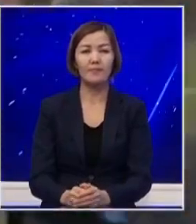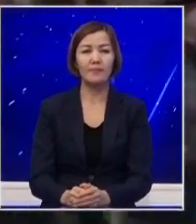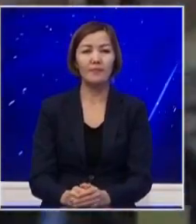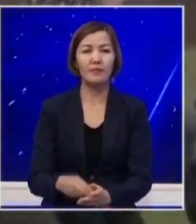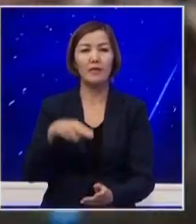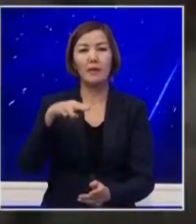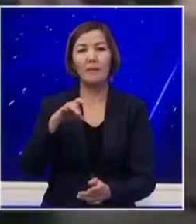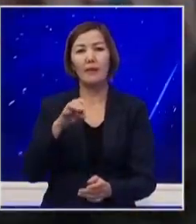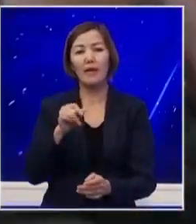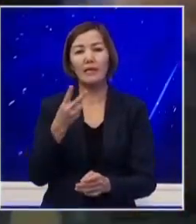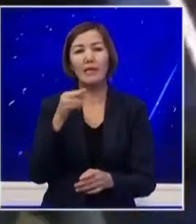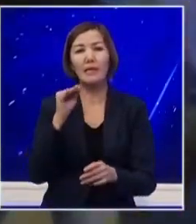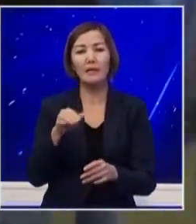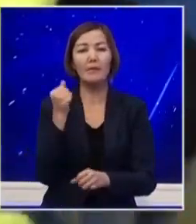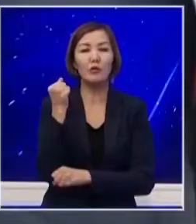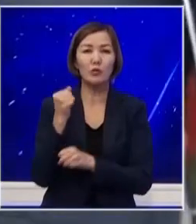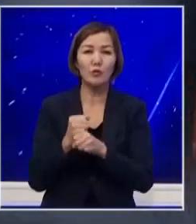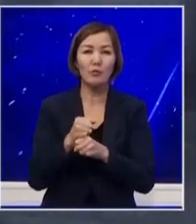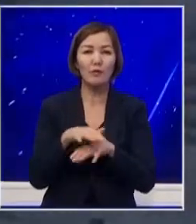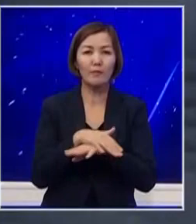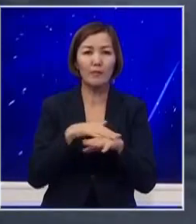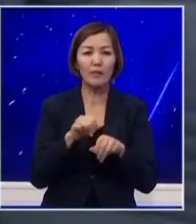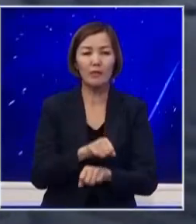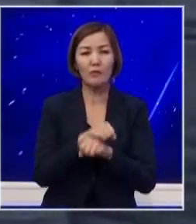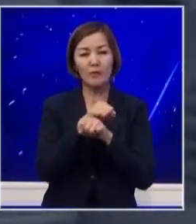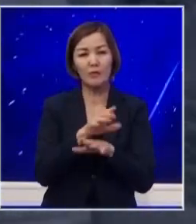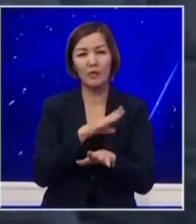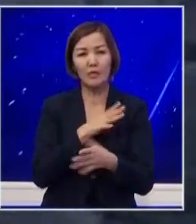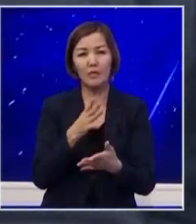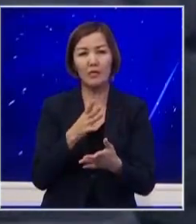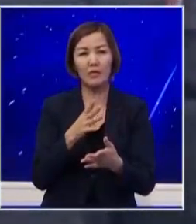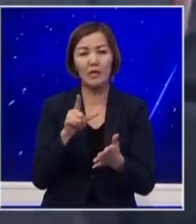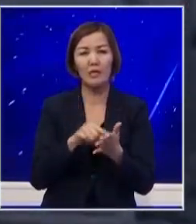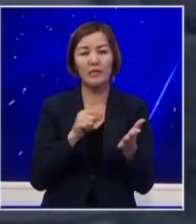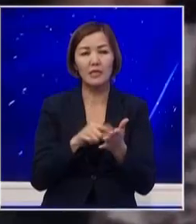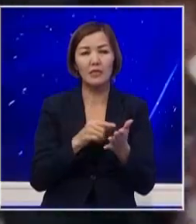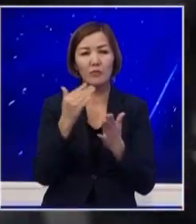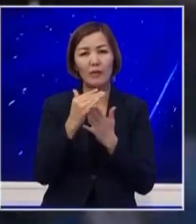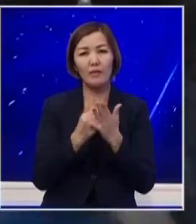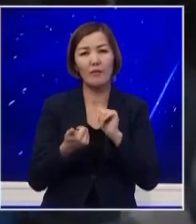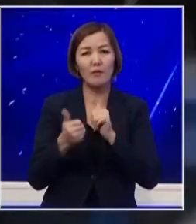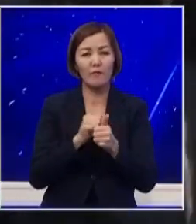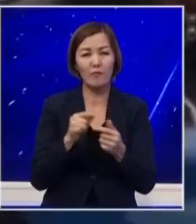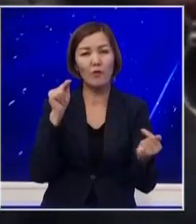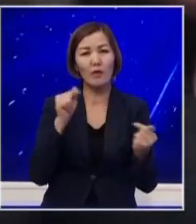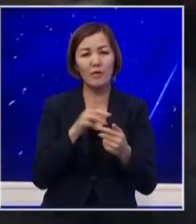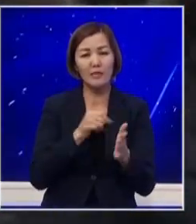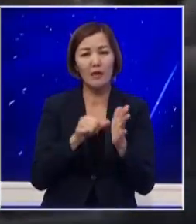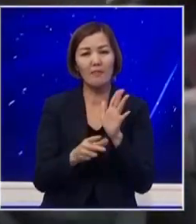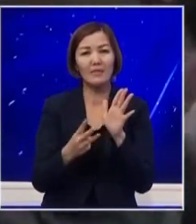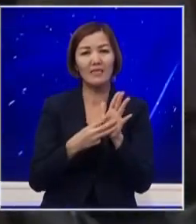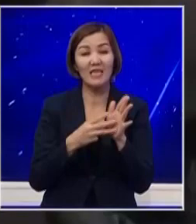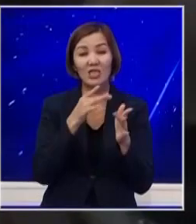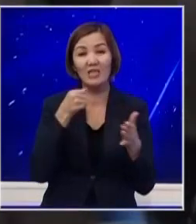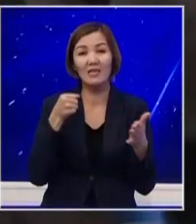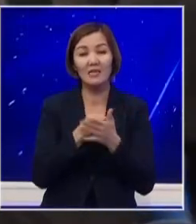Прагада 2000-ға жуық жұмысшы наразылық шеруіне шықты. Олар үкімет жоспарлаған зейнетақы жүйесін реформалауға қарсы. Айтуларынша 68 жасқа дейін